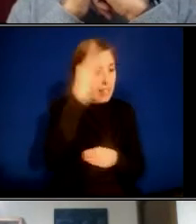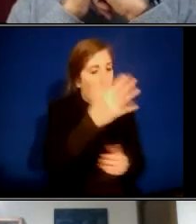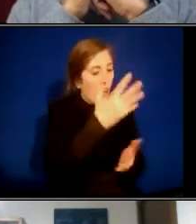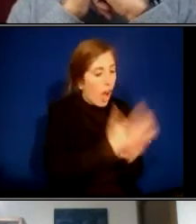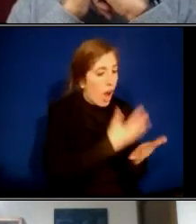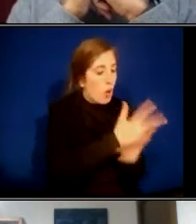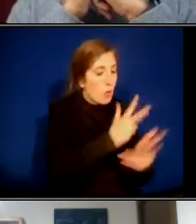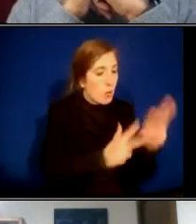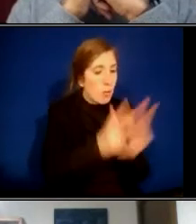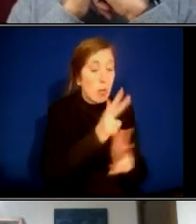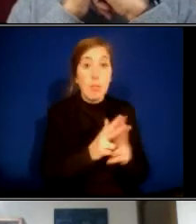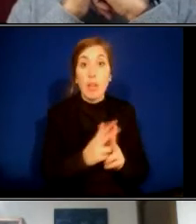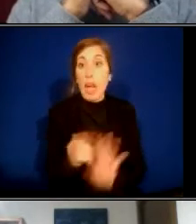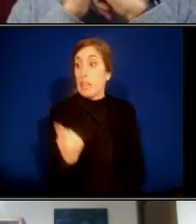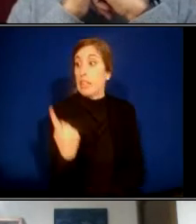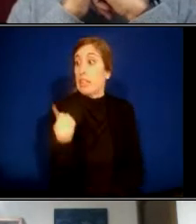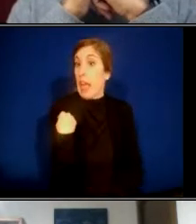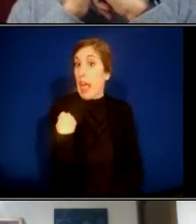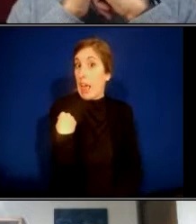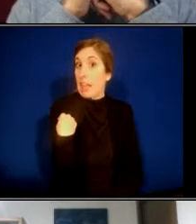ieri chiacchieravo con la psicologa